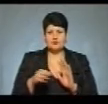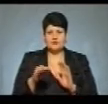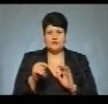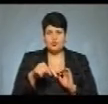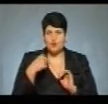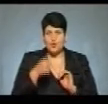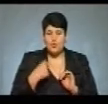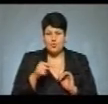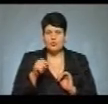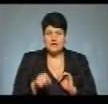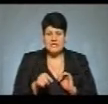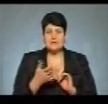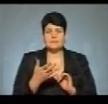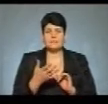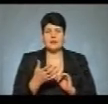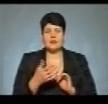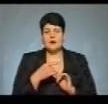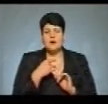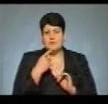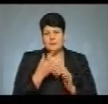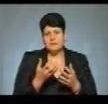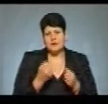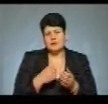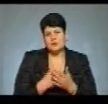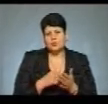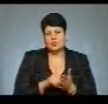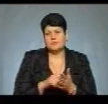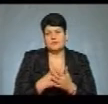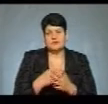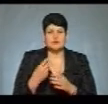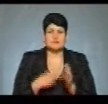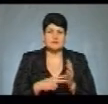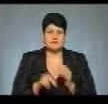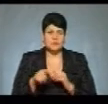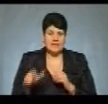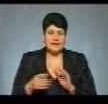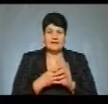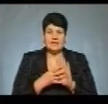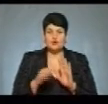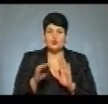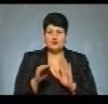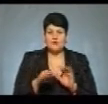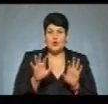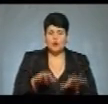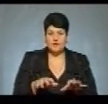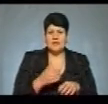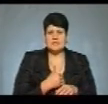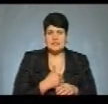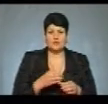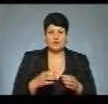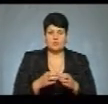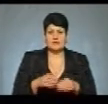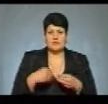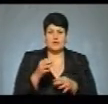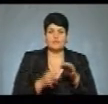цього року. У ній, за словами Олега Синовця, взяли участь близько 70 осіб. 9 жовтня голова ініціативної групи Юлія Мамчак подала